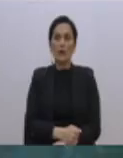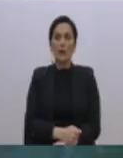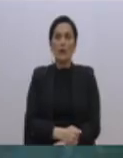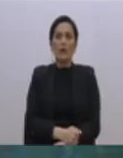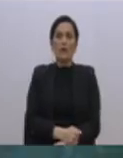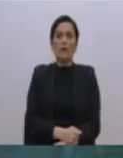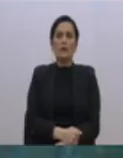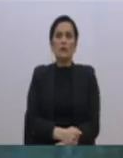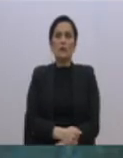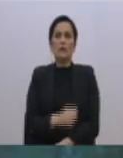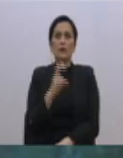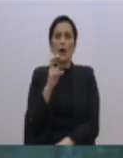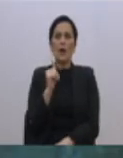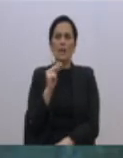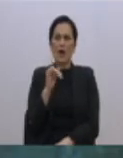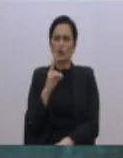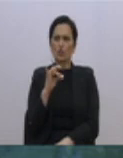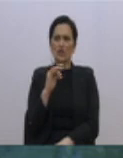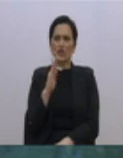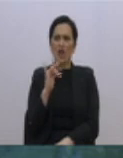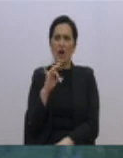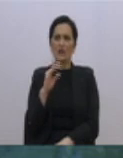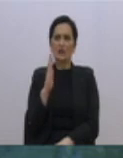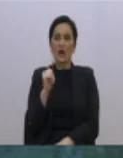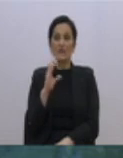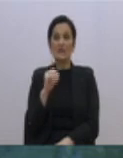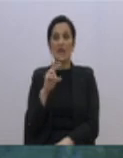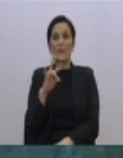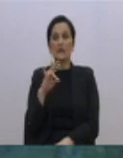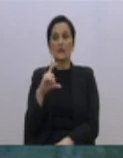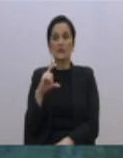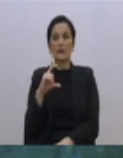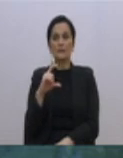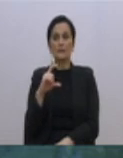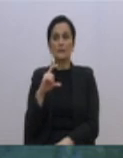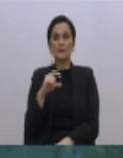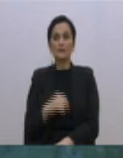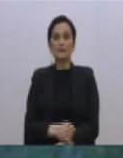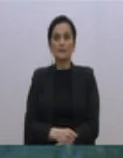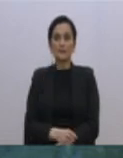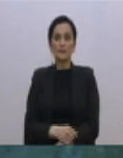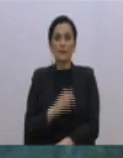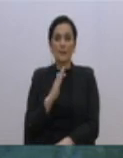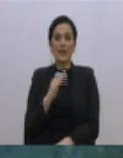ვთ ბაჩუკი ქარდავა, ხათუნა სამლიძე, ქეთევან თურაზაშვილი.